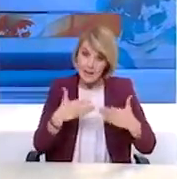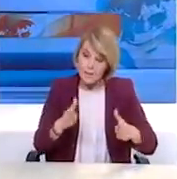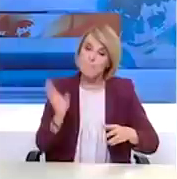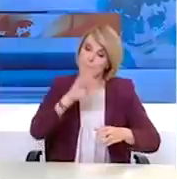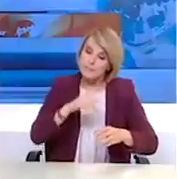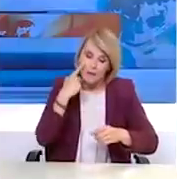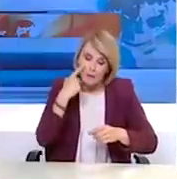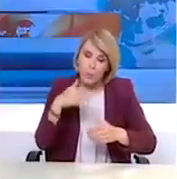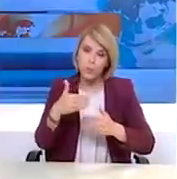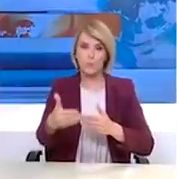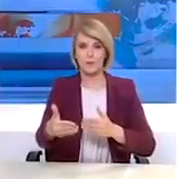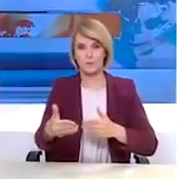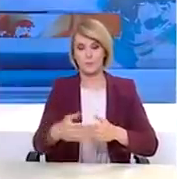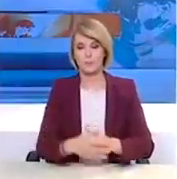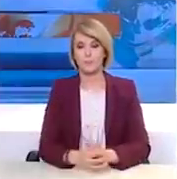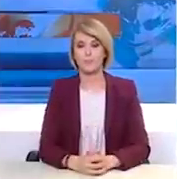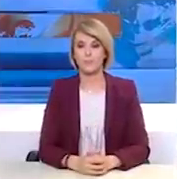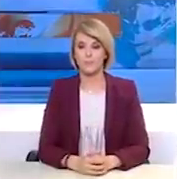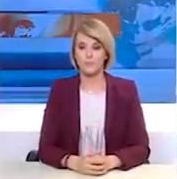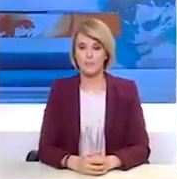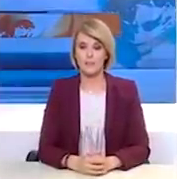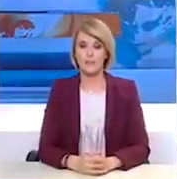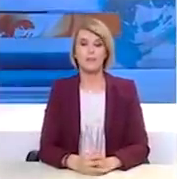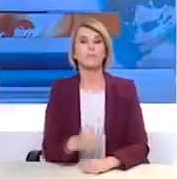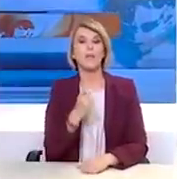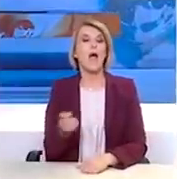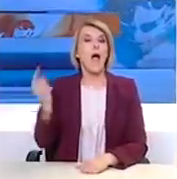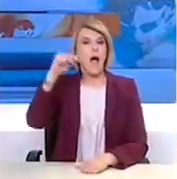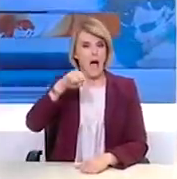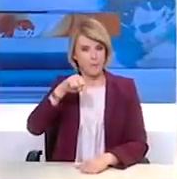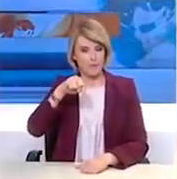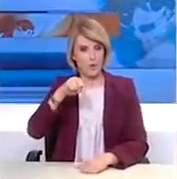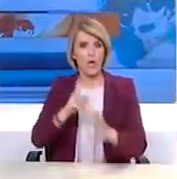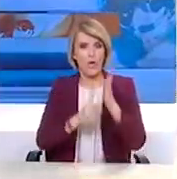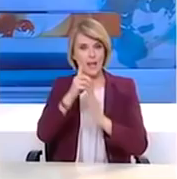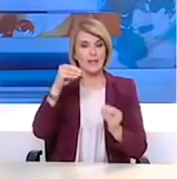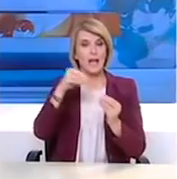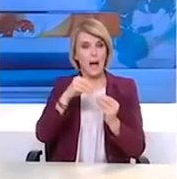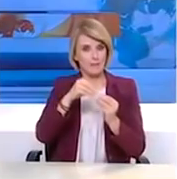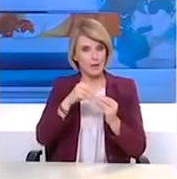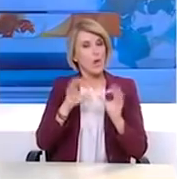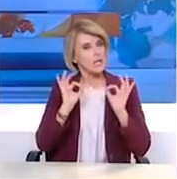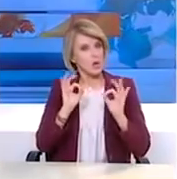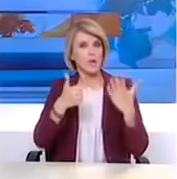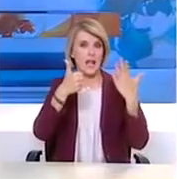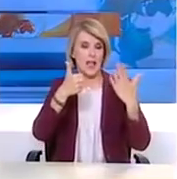Πριν κλείσουμε, να σας ενημερώσουμε ότι η ενημέρωση θα πραγματοποιηθεί κανονικά αύριο Σάββατο 11 Απριλίου. Την Κυριακή 12